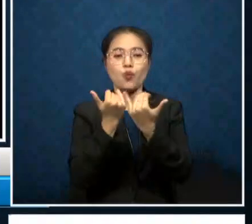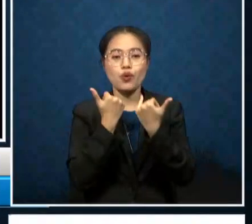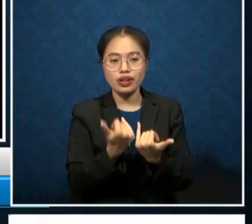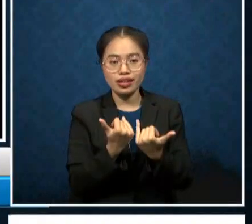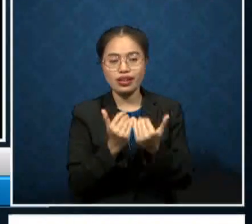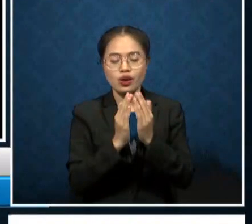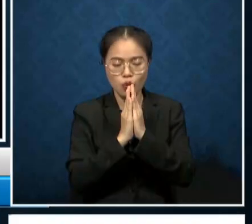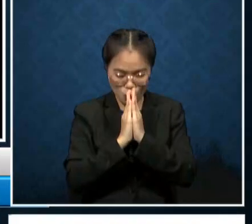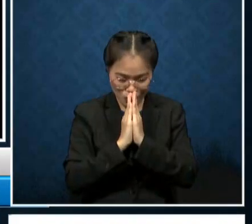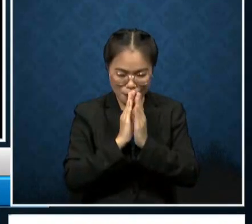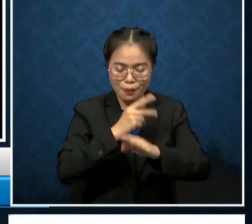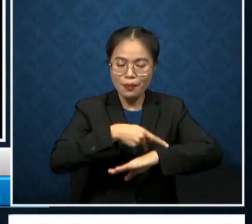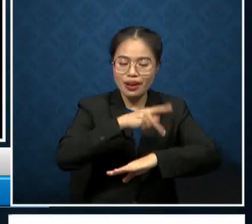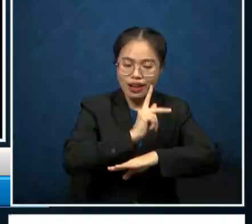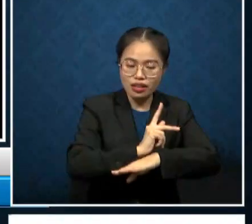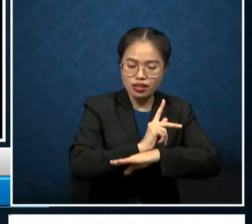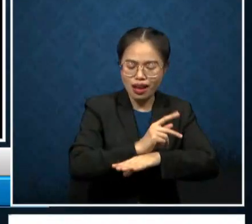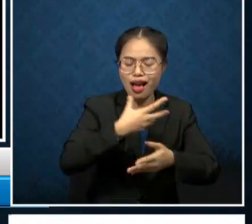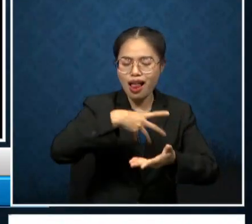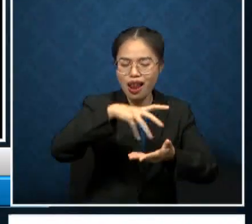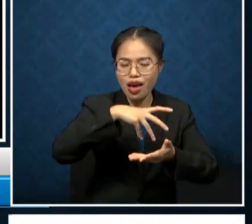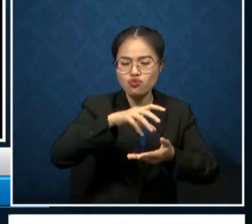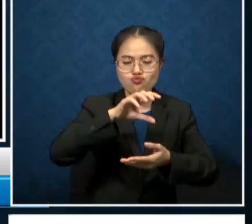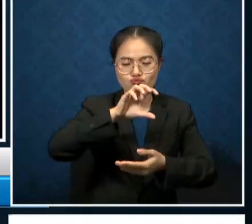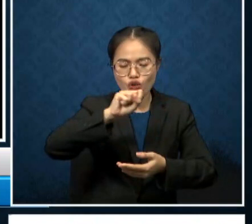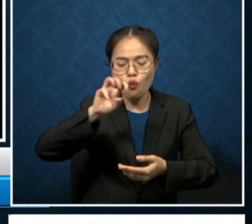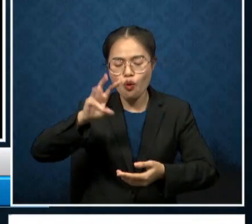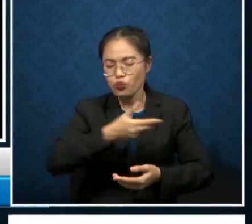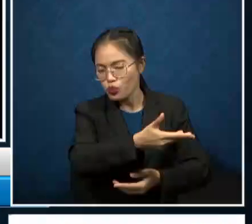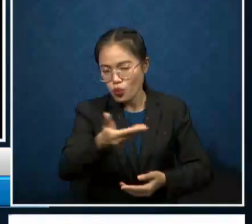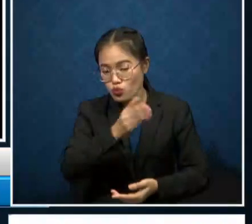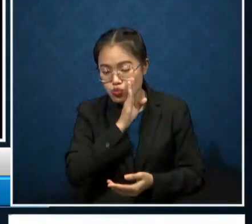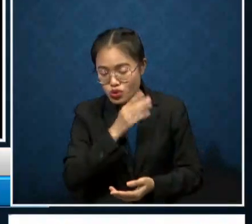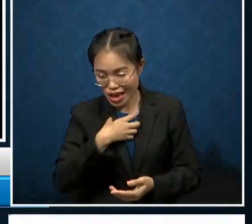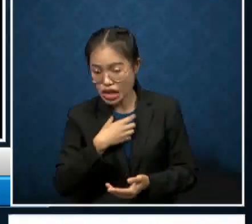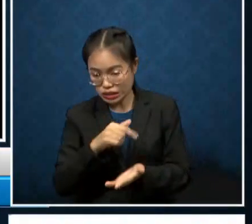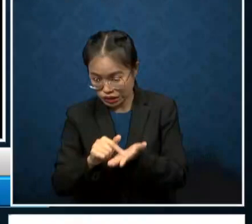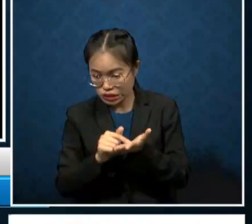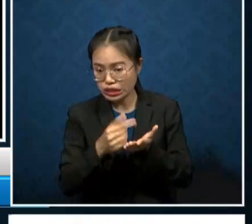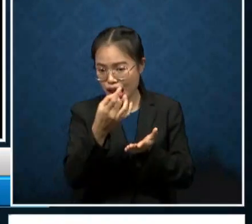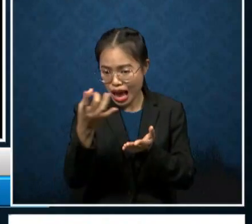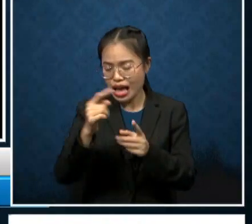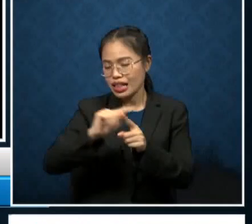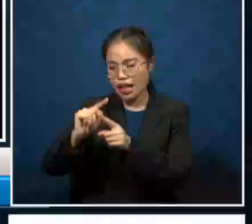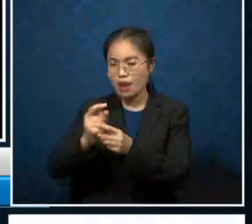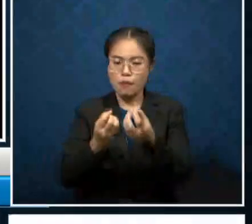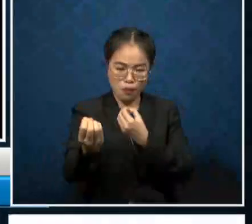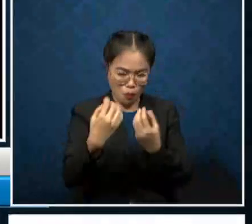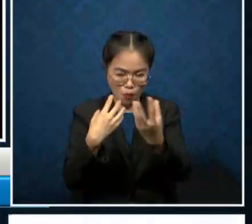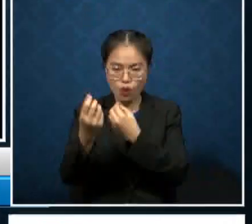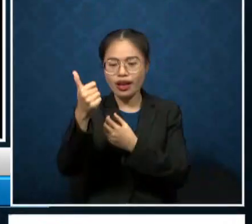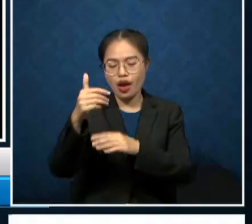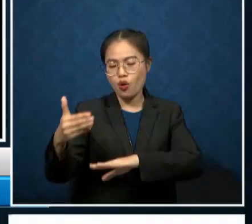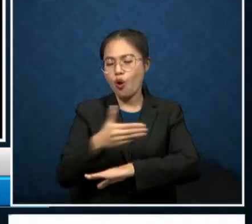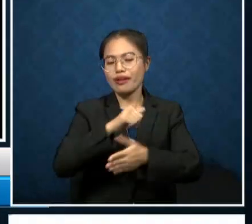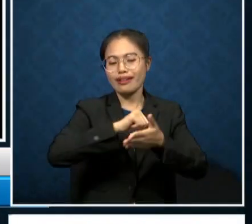ยังท่านเพื่อนสมาชิกนะครับหากมีข้อเสนอและเข้าเข็นประการใดทางคณะกรรมาธิการพร้อมที่จะรับฟังแลก็นำไปสู่การแก้ไขรายงานฉบับนี้ก่อนที่ส่ง